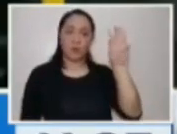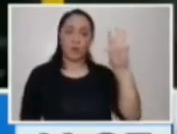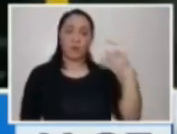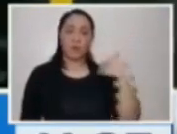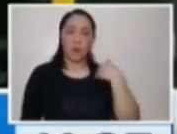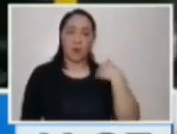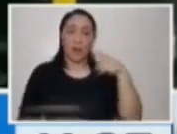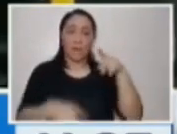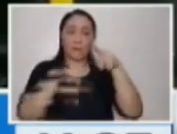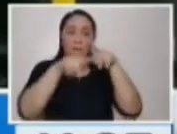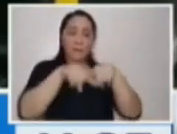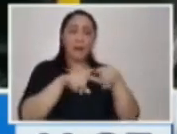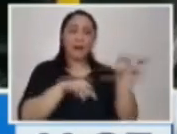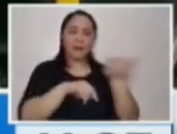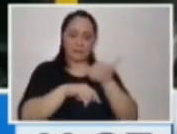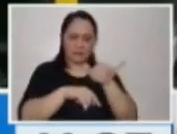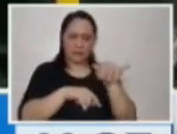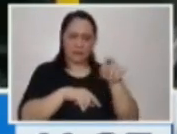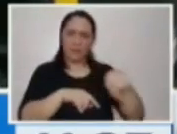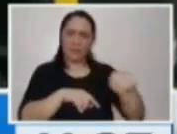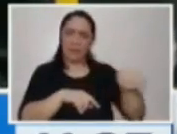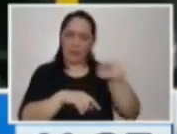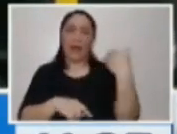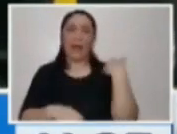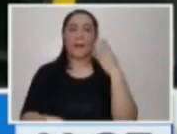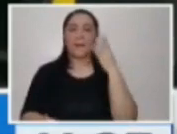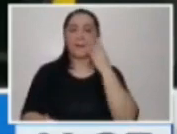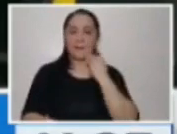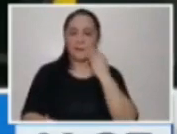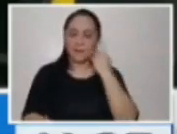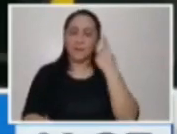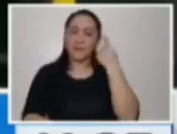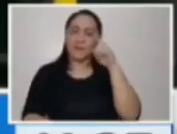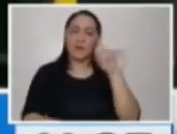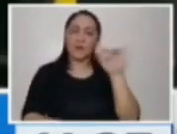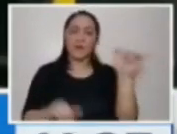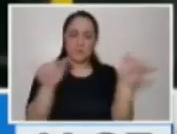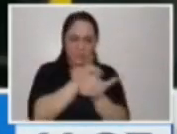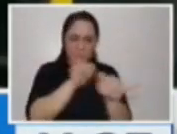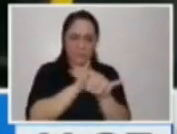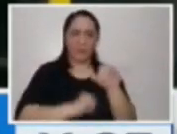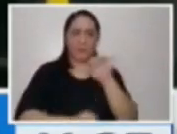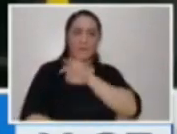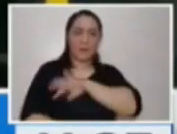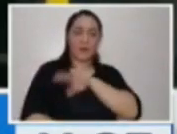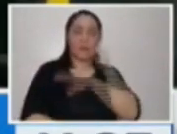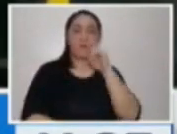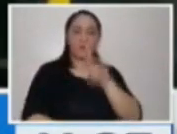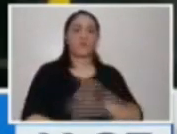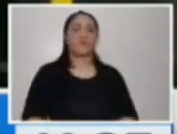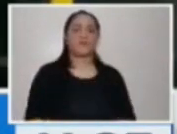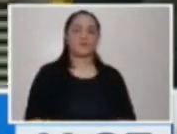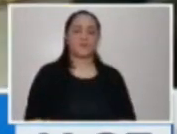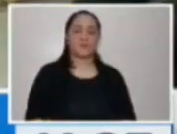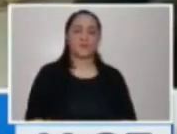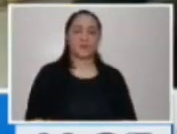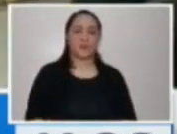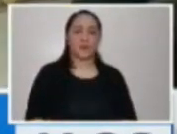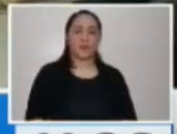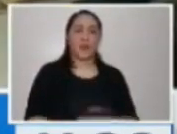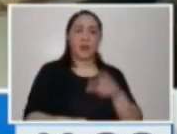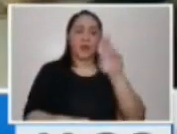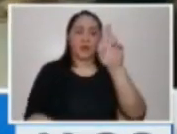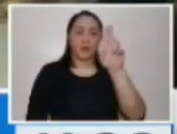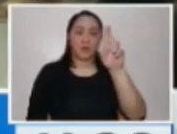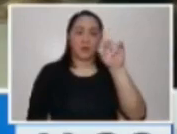sa Pilipinas. As a matter of fact, 70% ng benefit payments are kiniklaim ng dependents